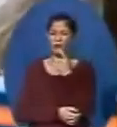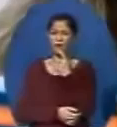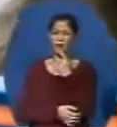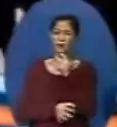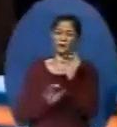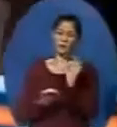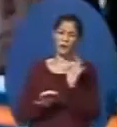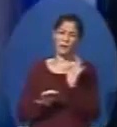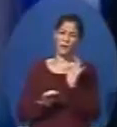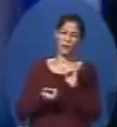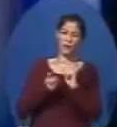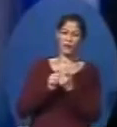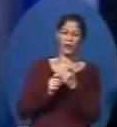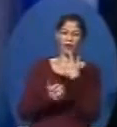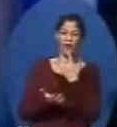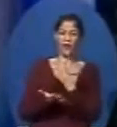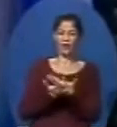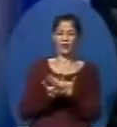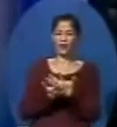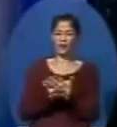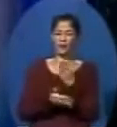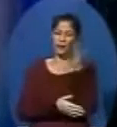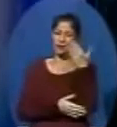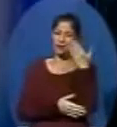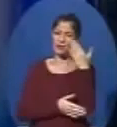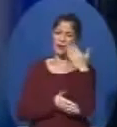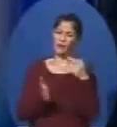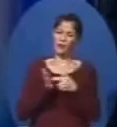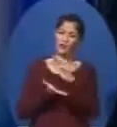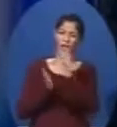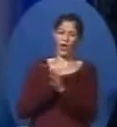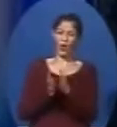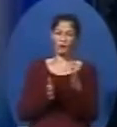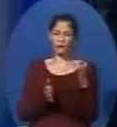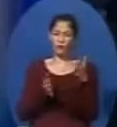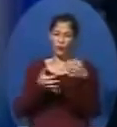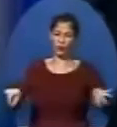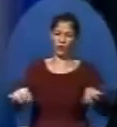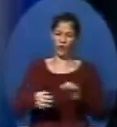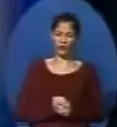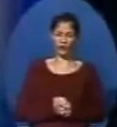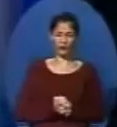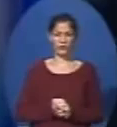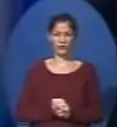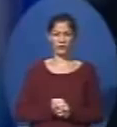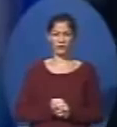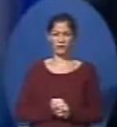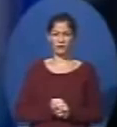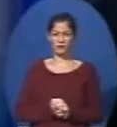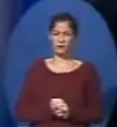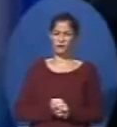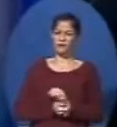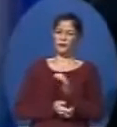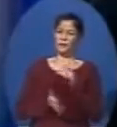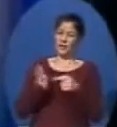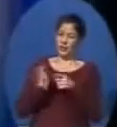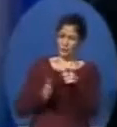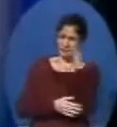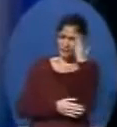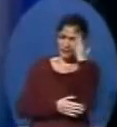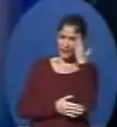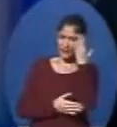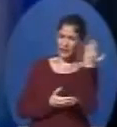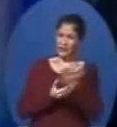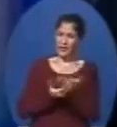ויצחק, בהנחה שאתה בקיא בפרטים האלה שכעת העלו שרגה ויובל יועז, איך